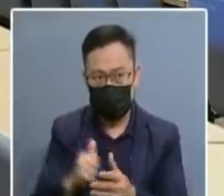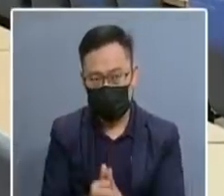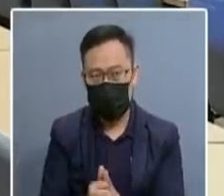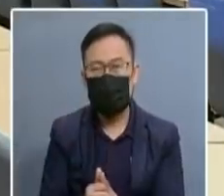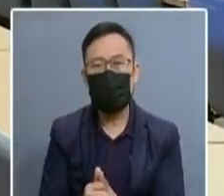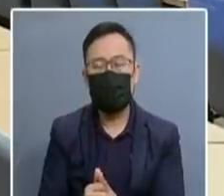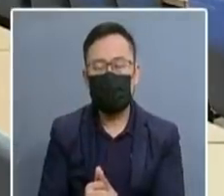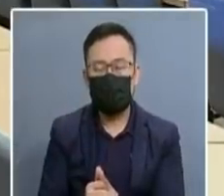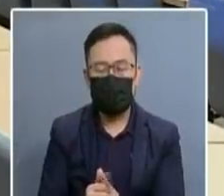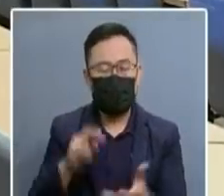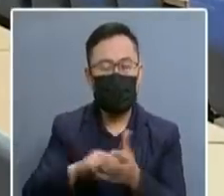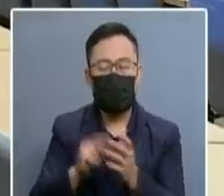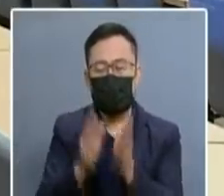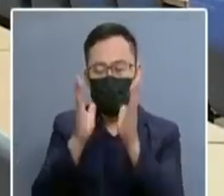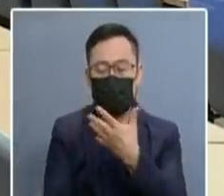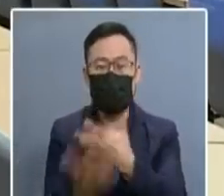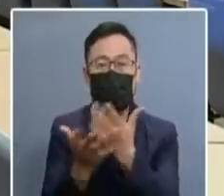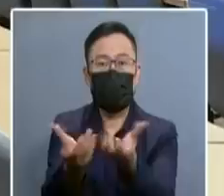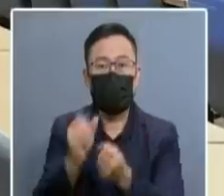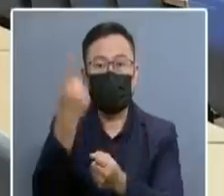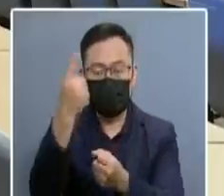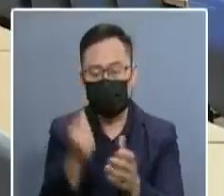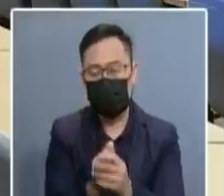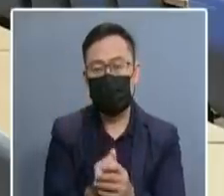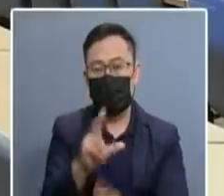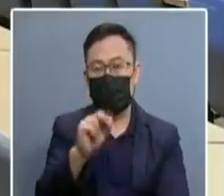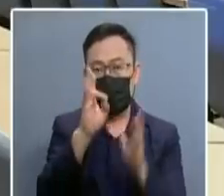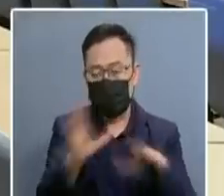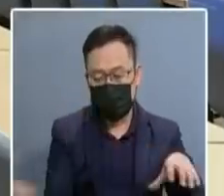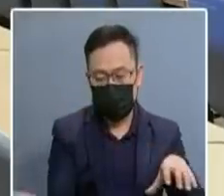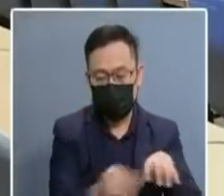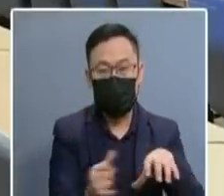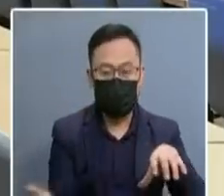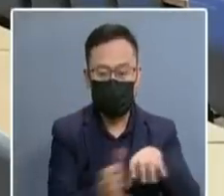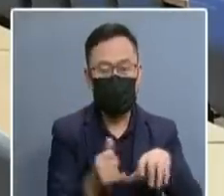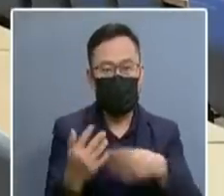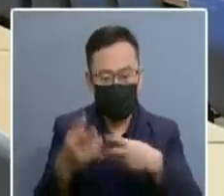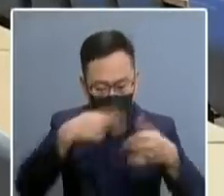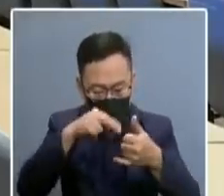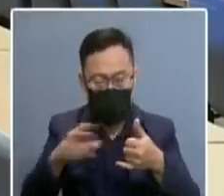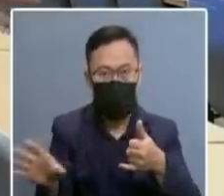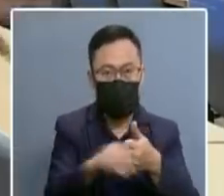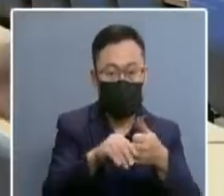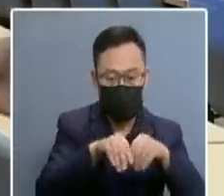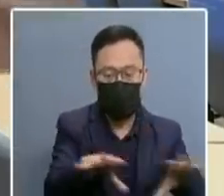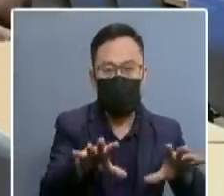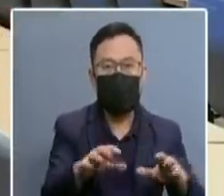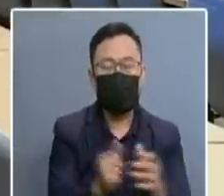นั้นก็นำเชื้อเข้าไปในเรือนจำจาก37รายมาปลายเดือนเพิ่มเป็น100กว่ารายจนถึง300กว่ารายและเมื่อว